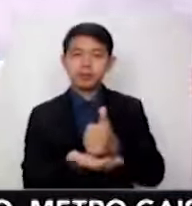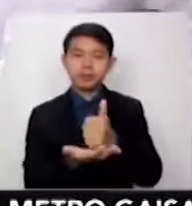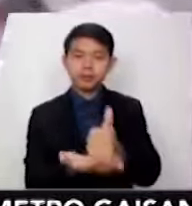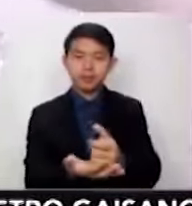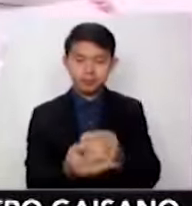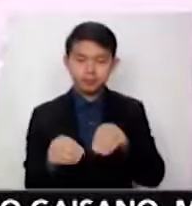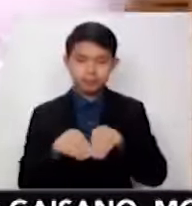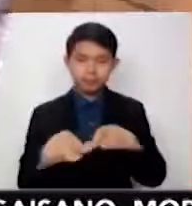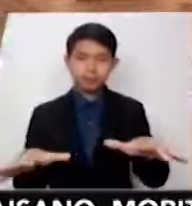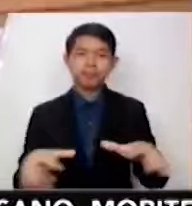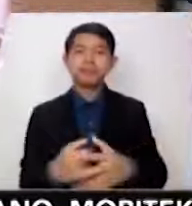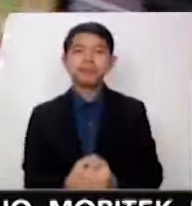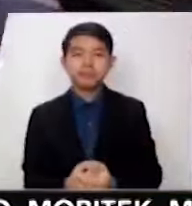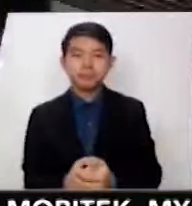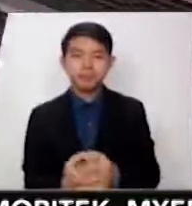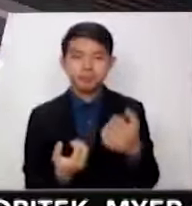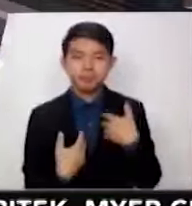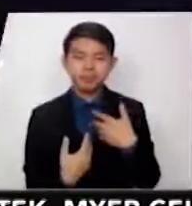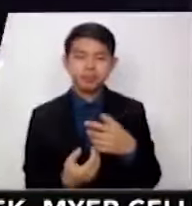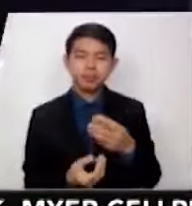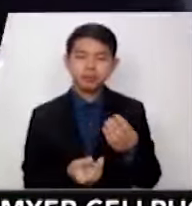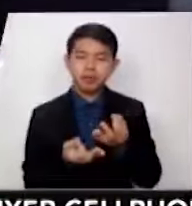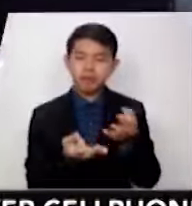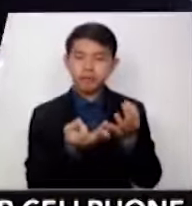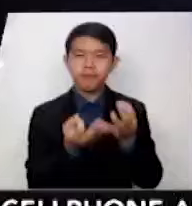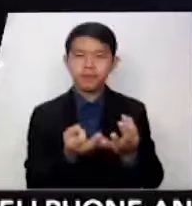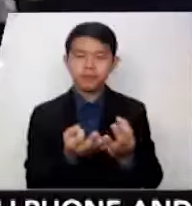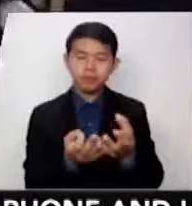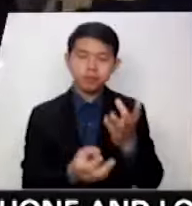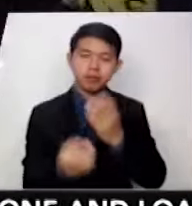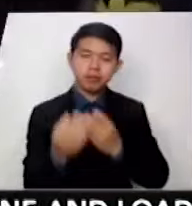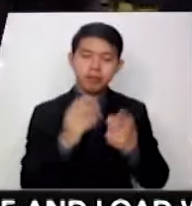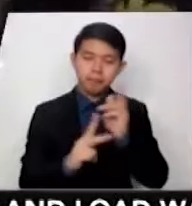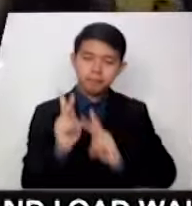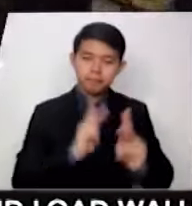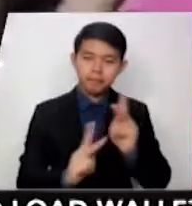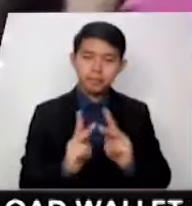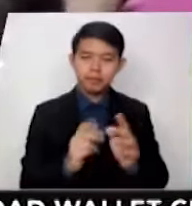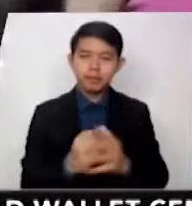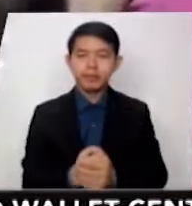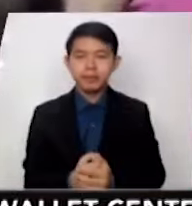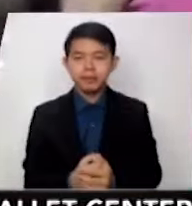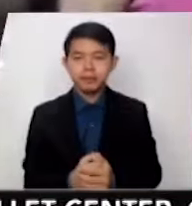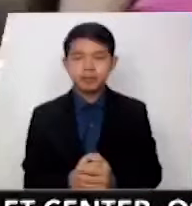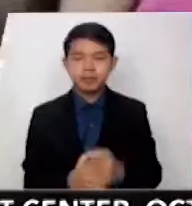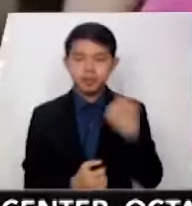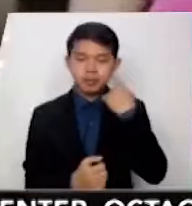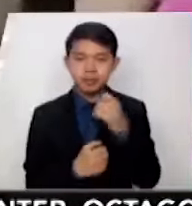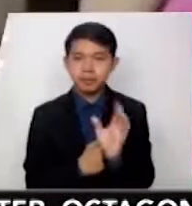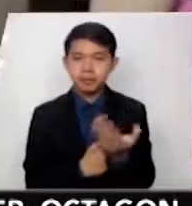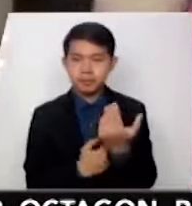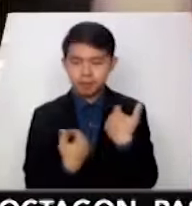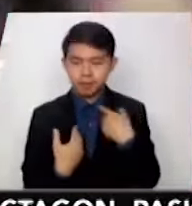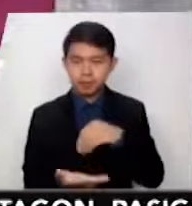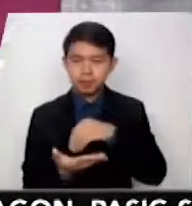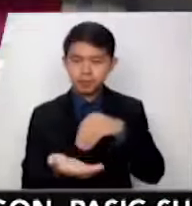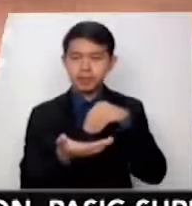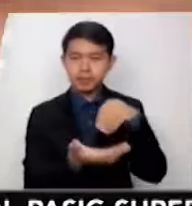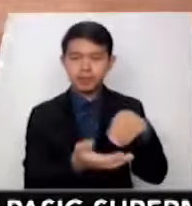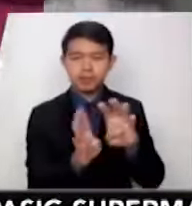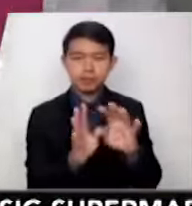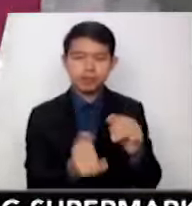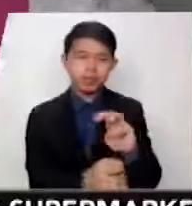lugaw at donut para sa 4,000 residente. Kaninang umaga, nagbigay na rin daw sila sa Barangay Mayamot sa Antipolo pa